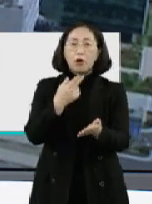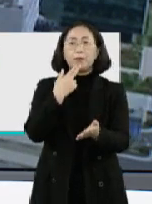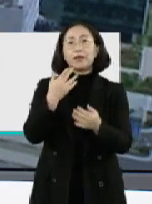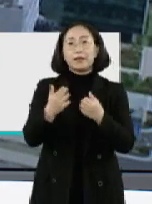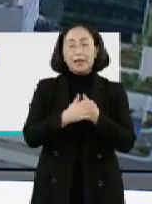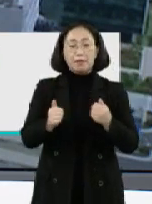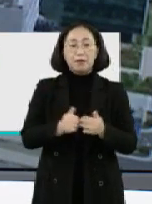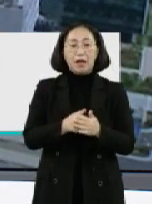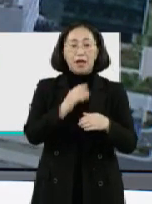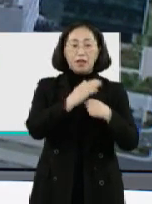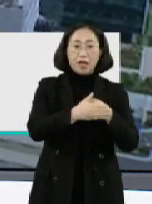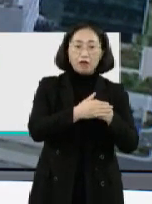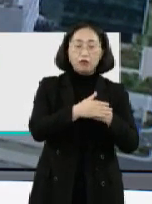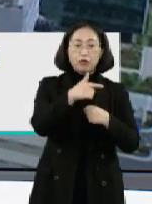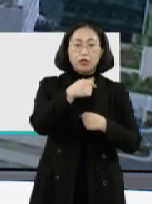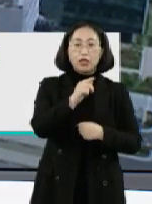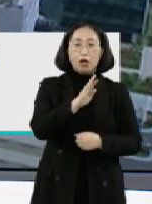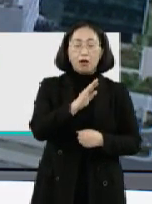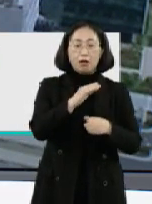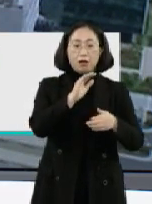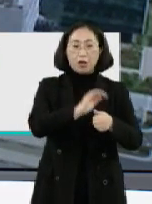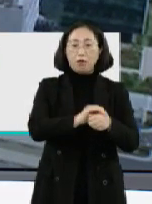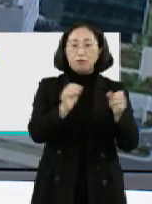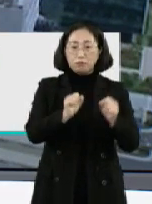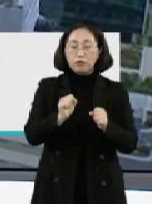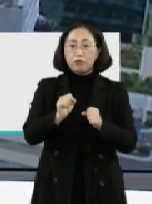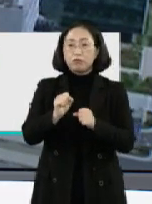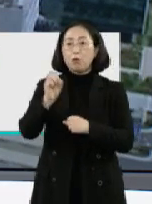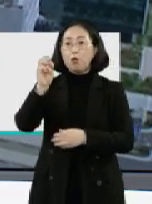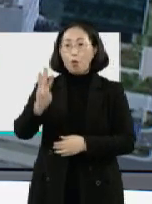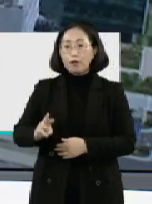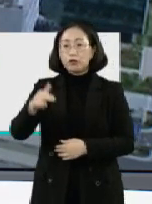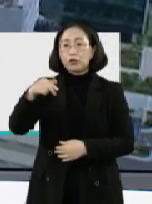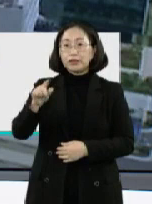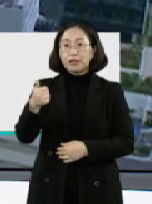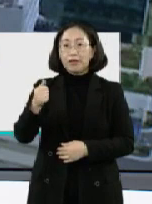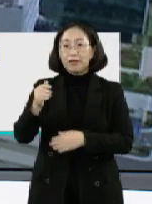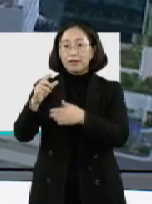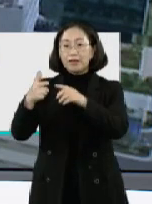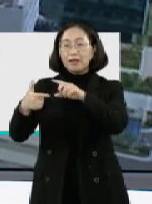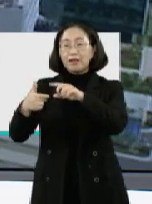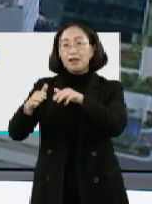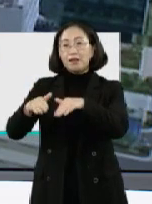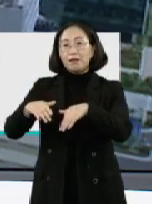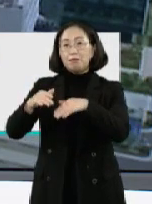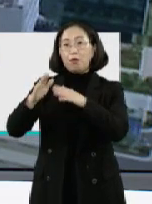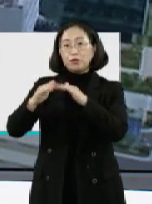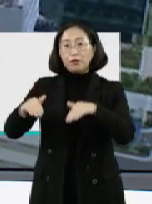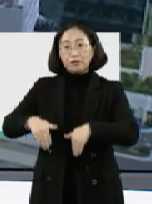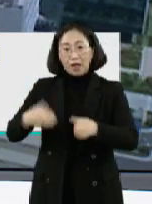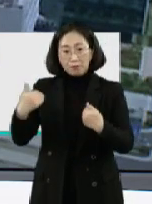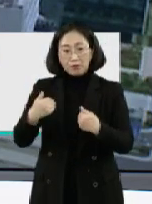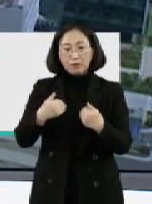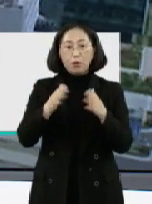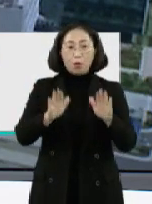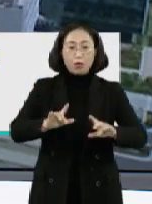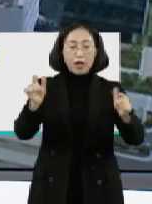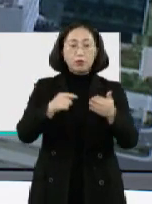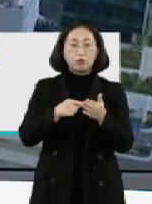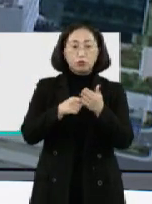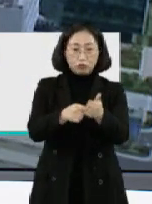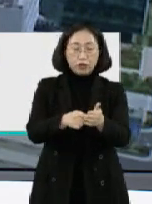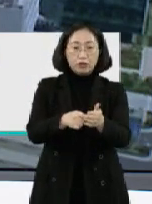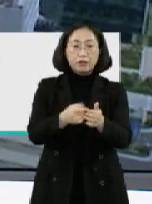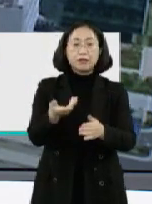당장 대구 경북이나 광주 전남 등 기존 혁신도시들은 올해도 사업이 추진되고 있는데 정부가 후속 조치를